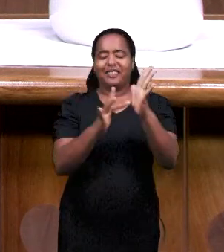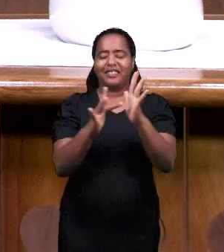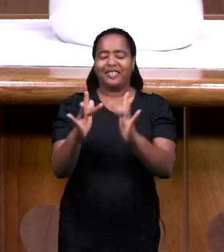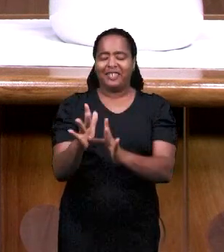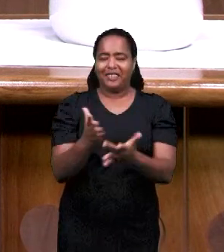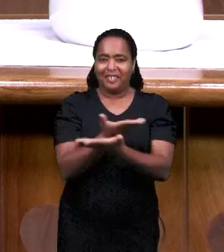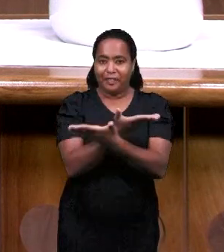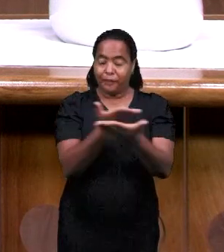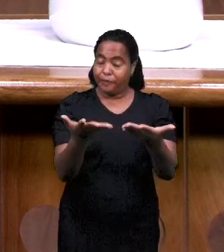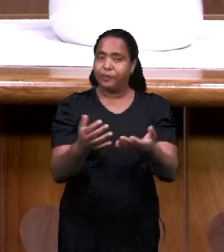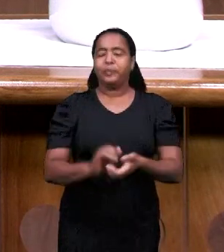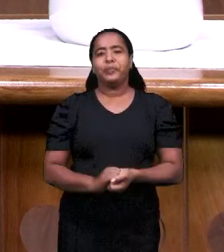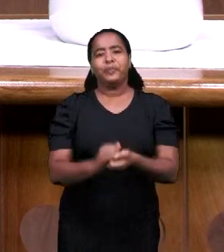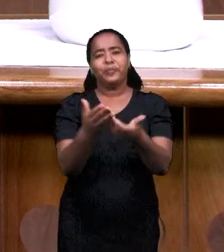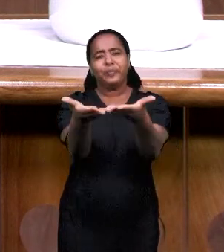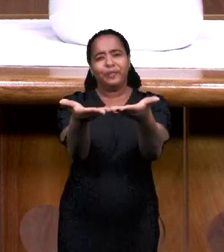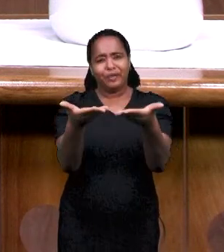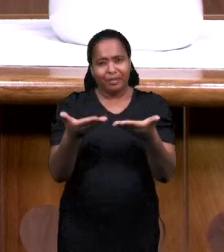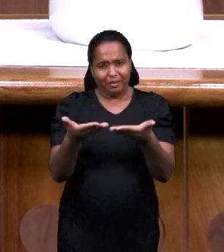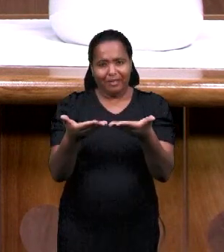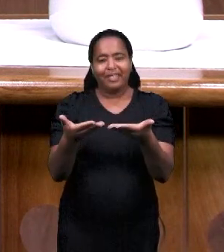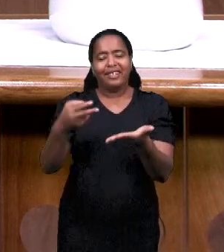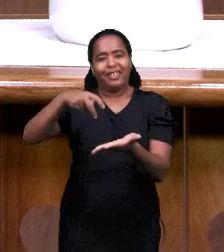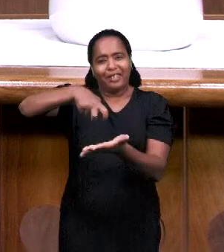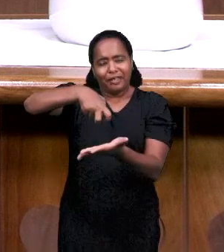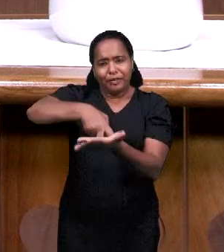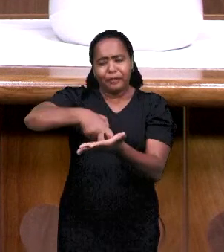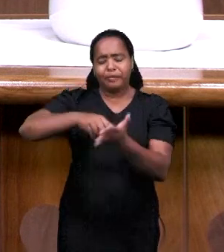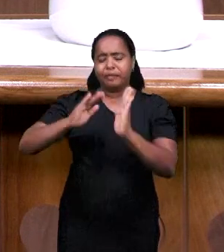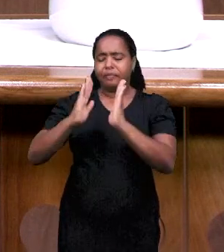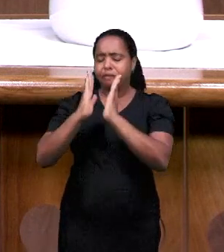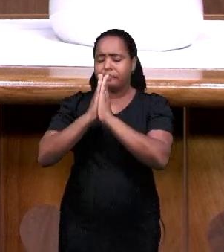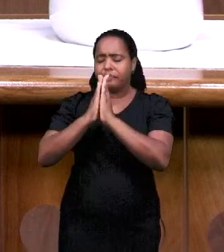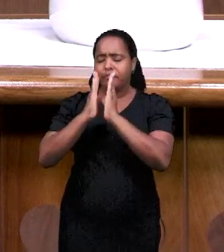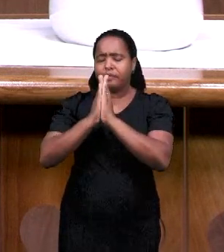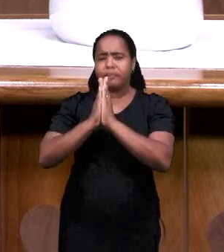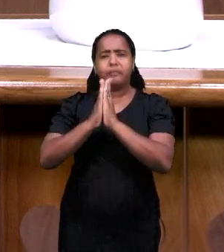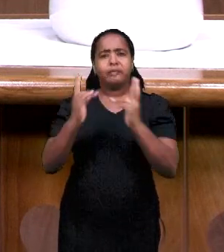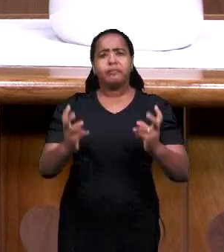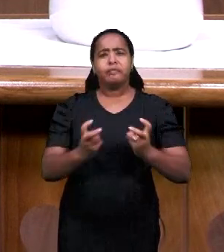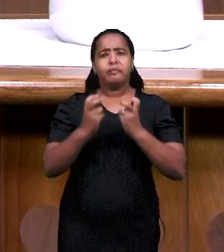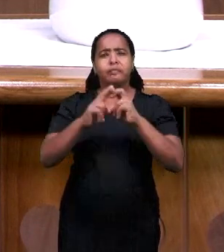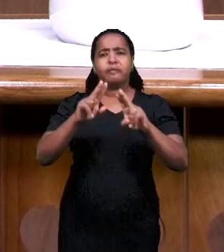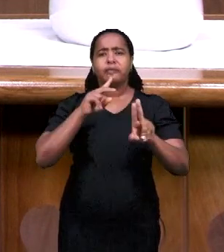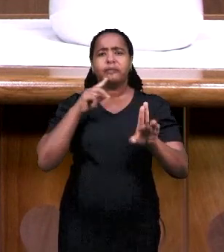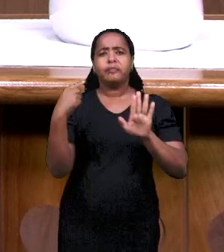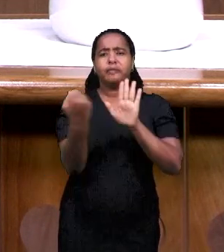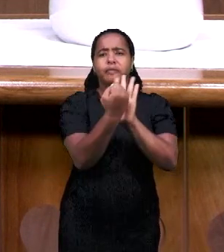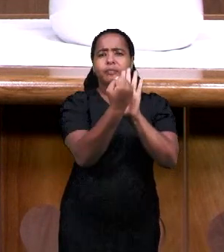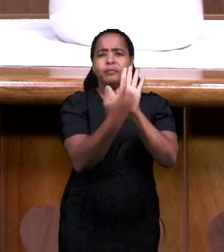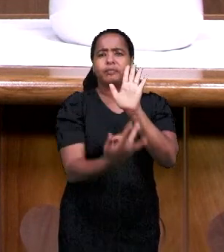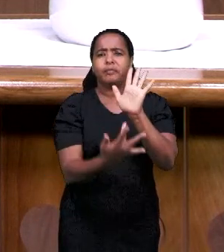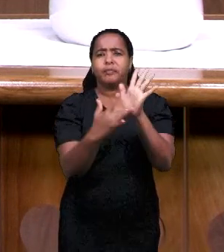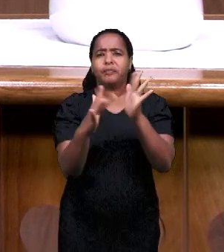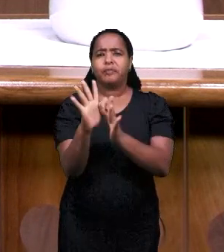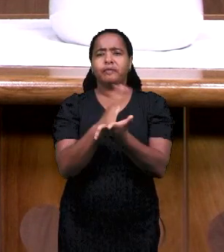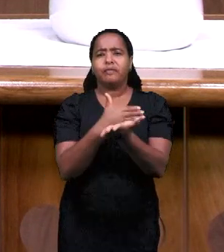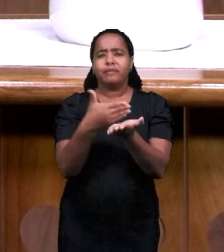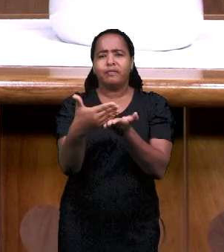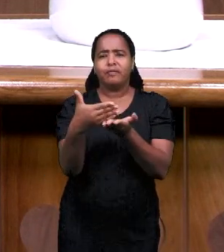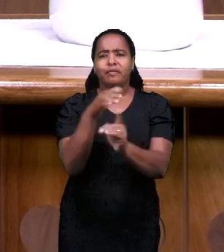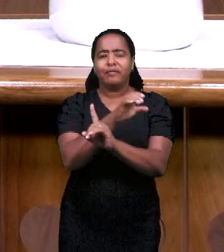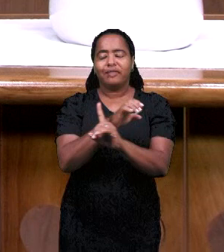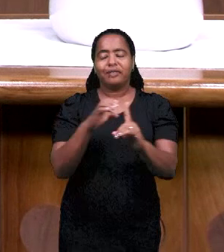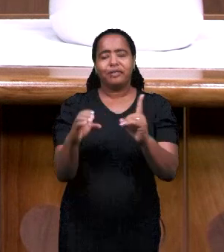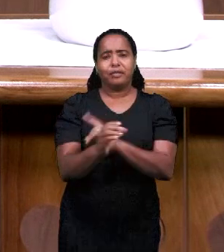à vous mettre au genou en ce moment. Je vous invite tous à prier. Nous allons clamer par le sang de Jésus pour commencer ce culte. Et vous qui nous